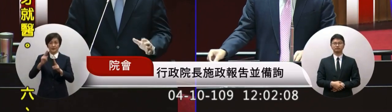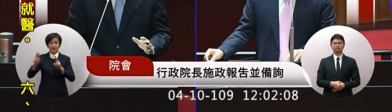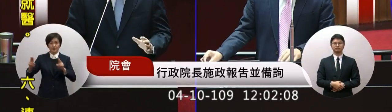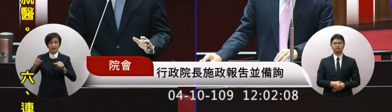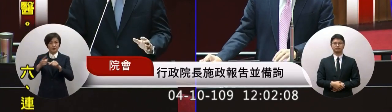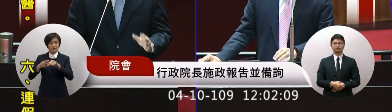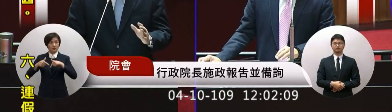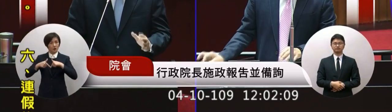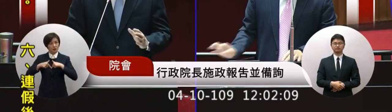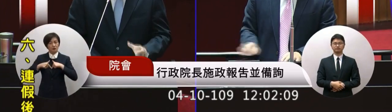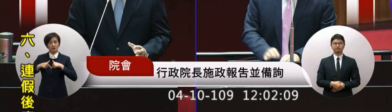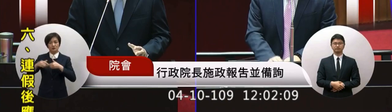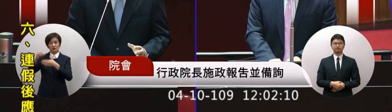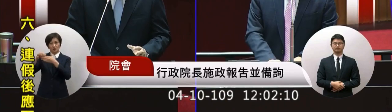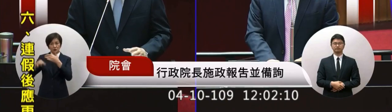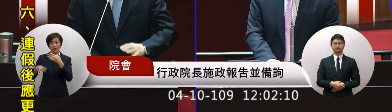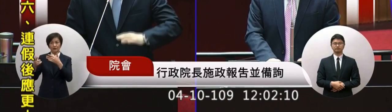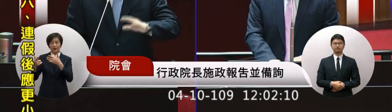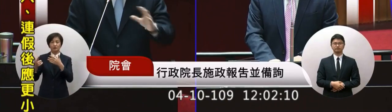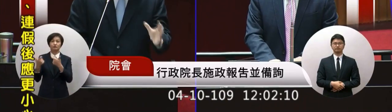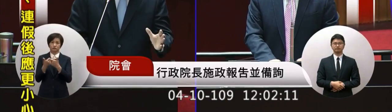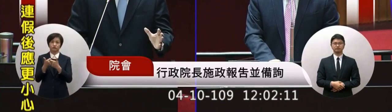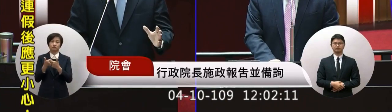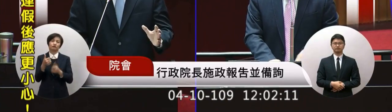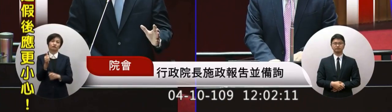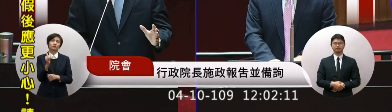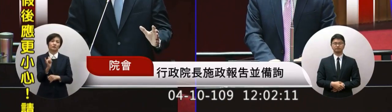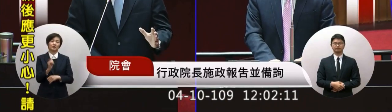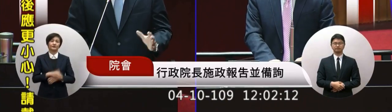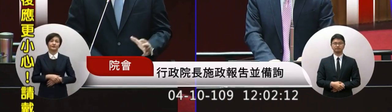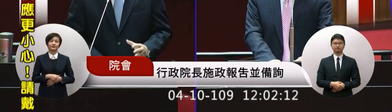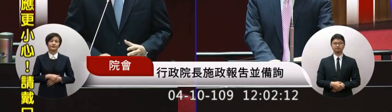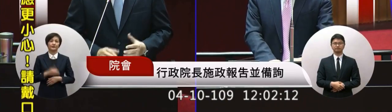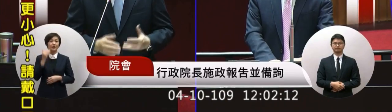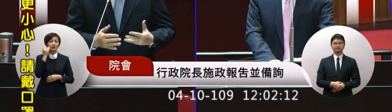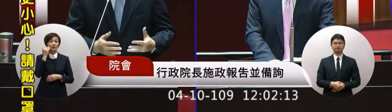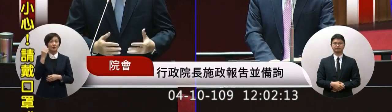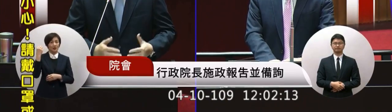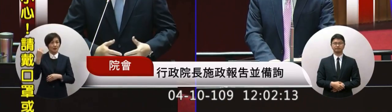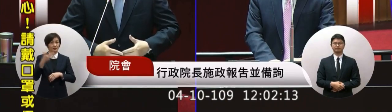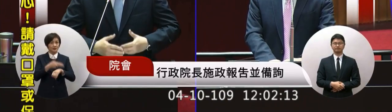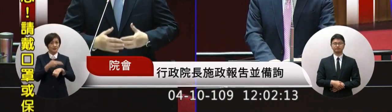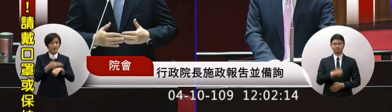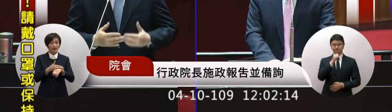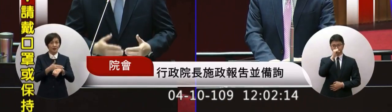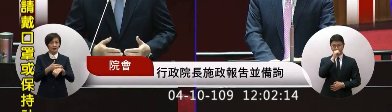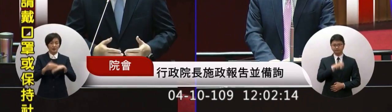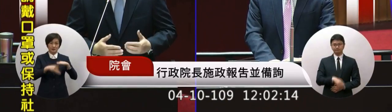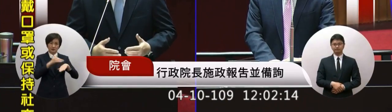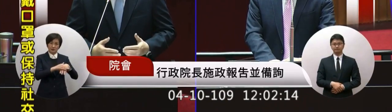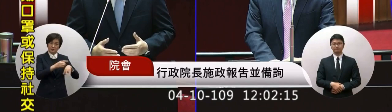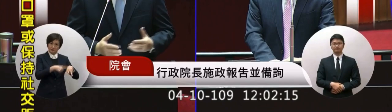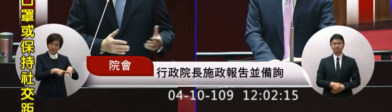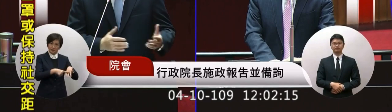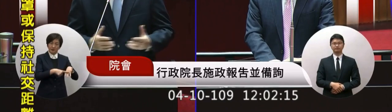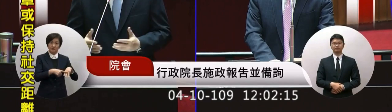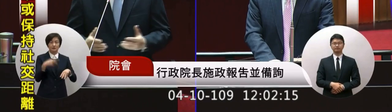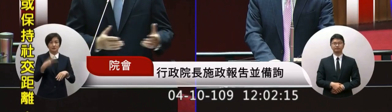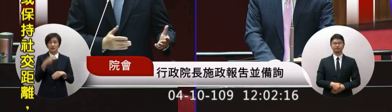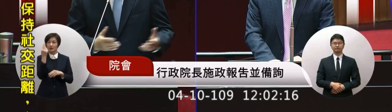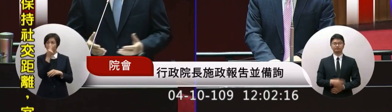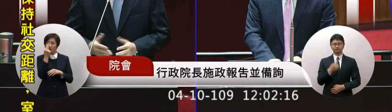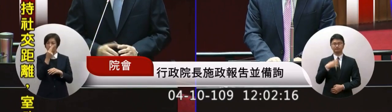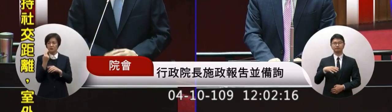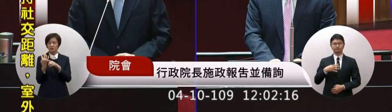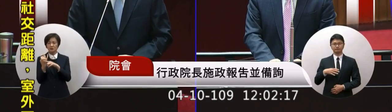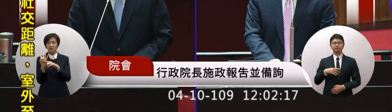的落实，我想有关系。那我们要用新的方法，这个成 没关 本 系。 或者是它可能的风险是什么？这是两面都要 知